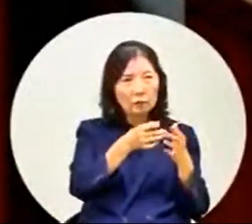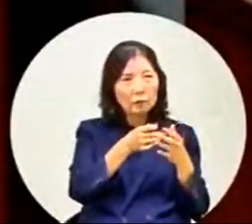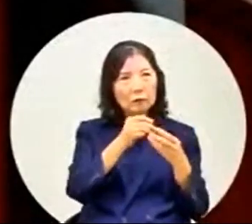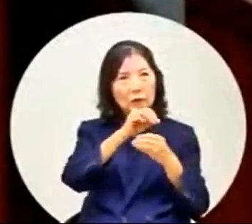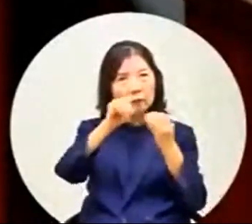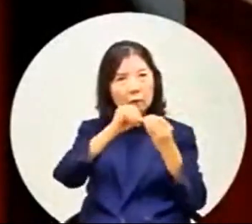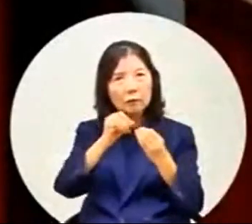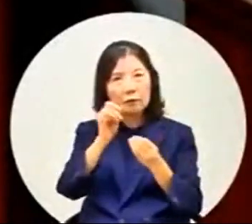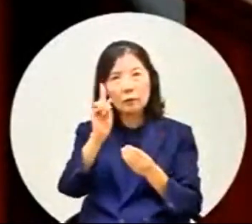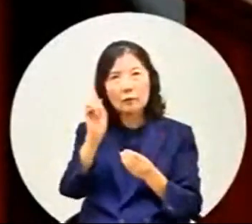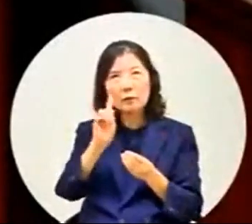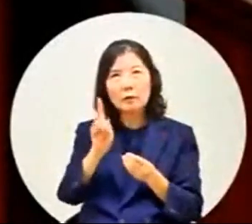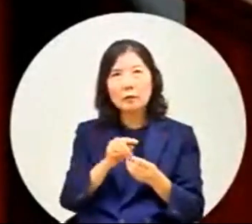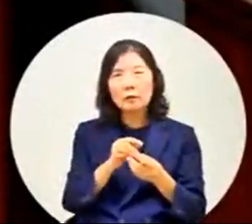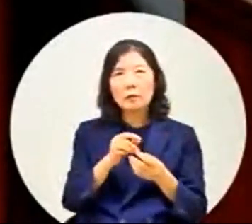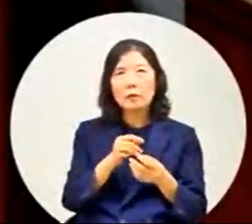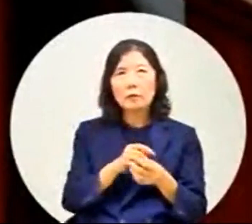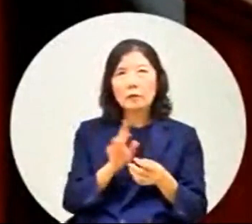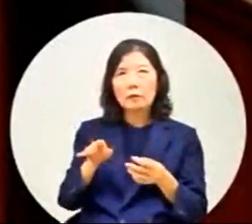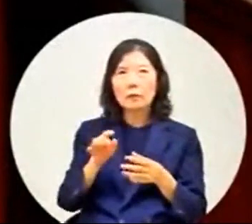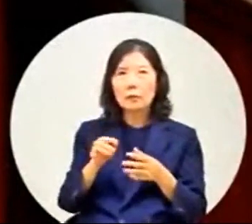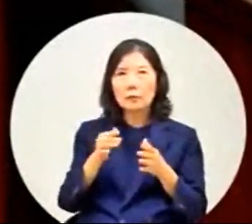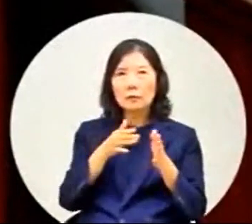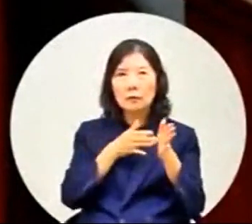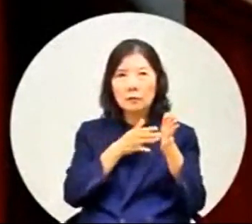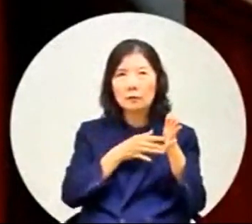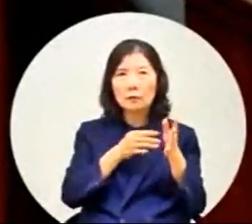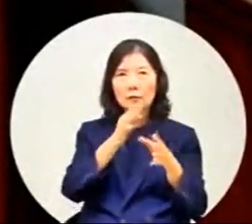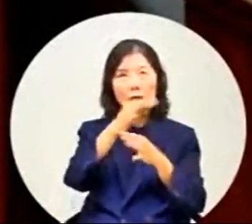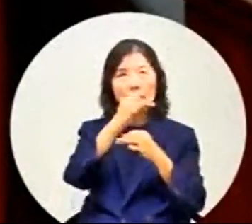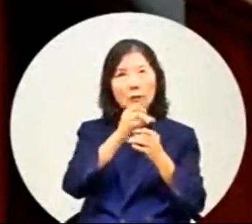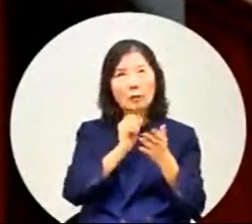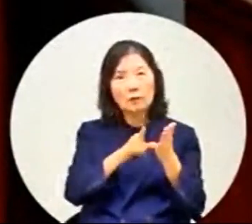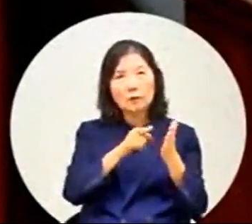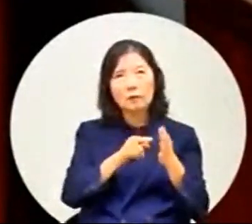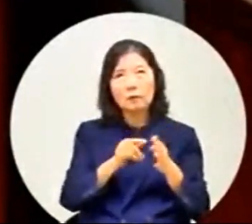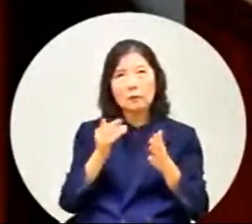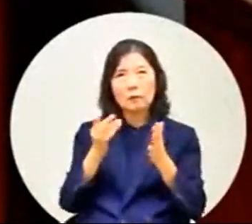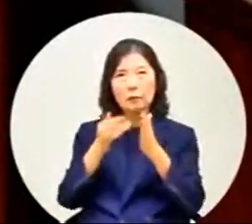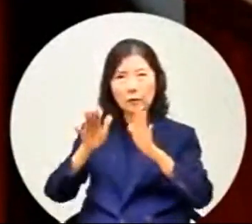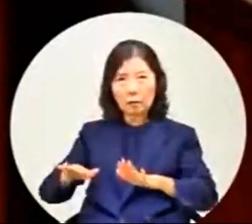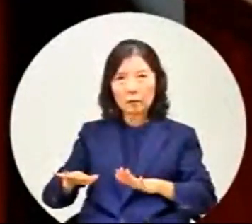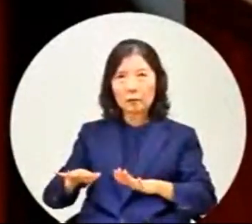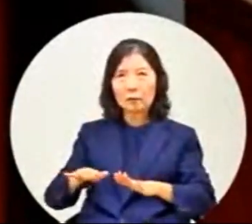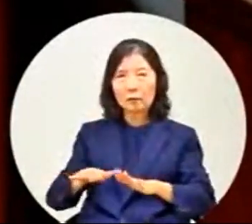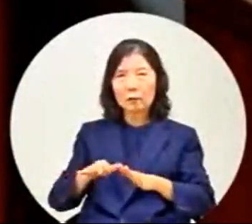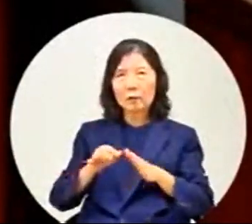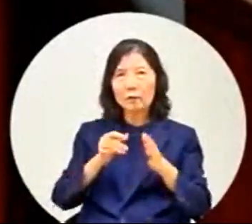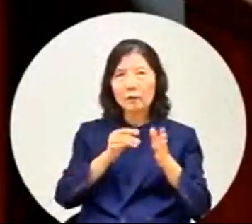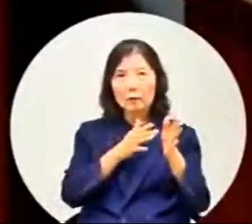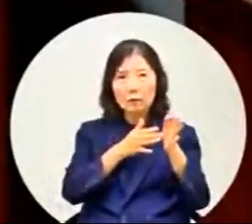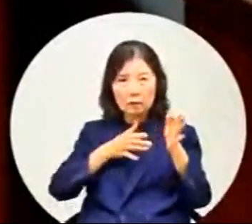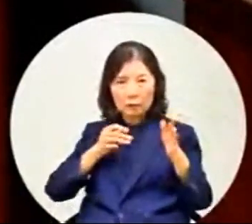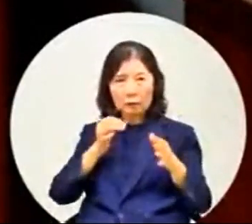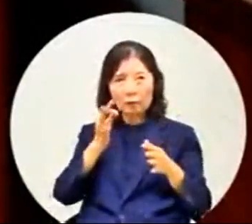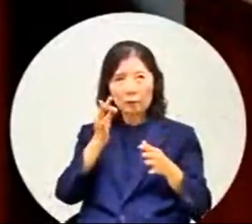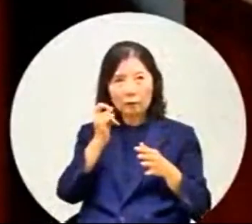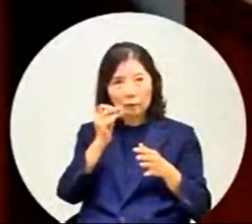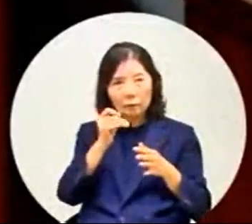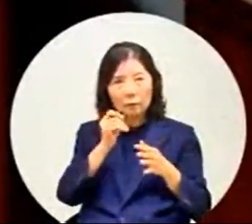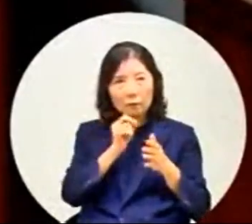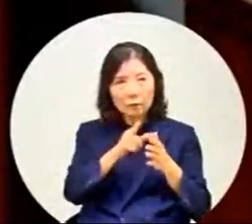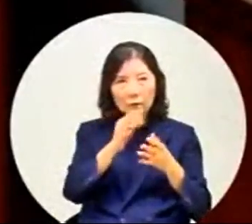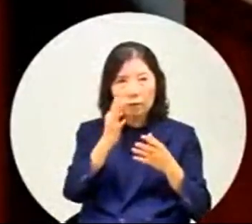你挪用土地的费用以后，你车厢是什么时候买的？你到目前为止到底买了几辆，还有几辆没有